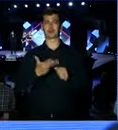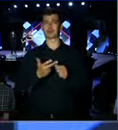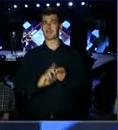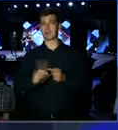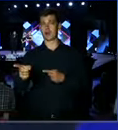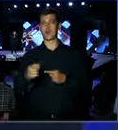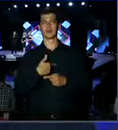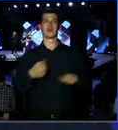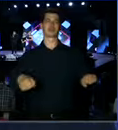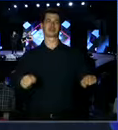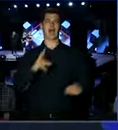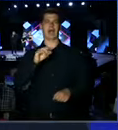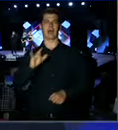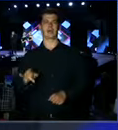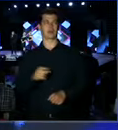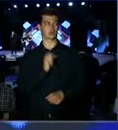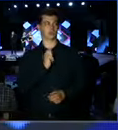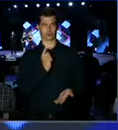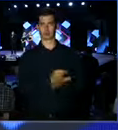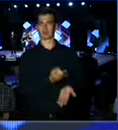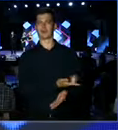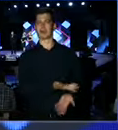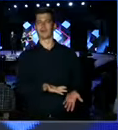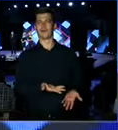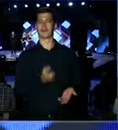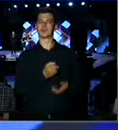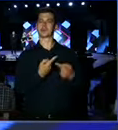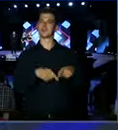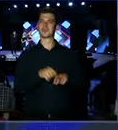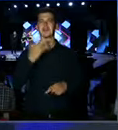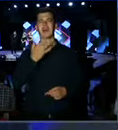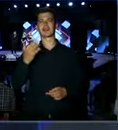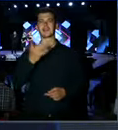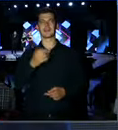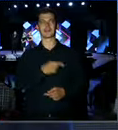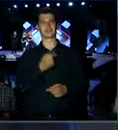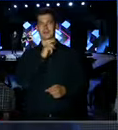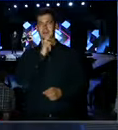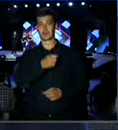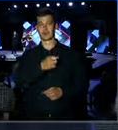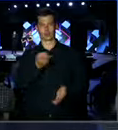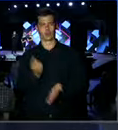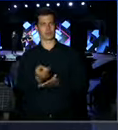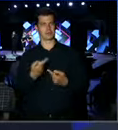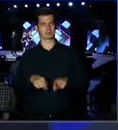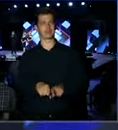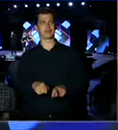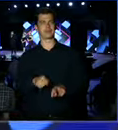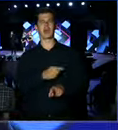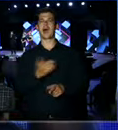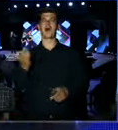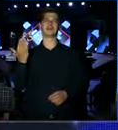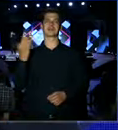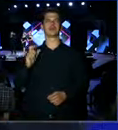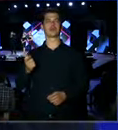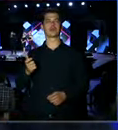przejechać się Harleyem. Dziewczyny mają już to za sobą, więc już spełniły swoje marzenia. Wiedzą, że niemożliwe jest możliwe. A ostatnia moja satysfakcja to